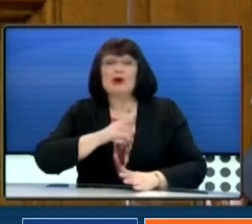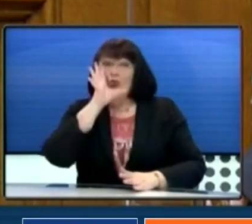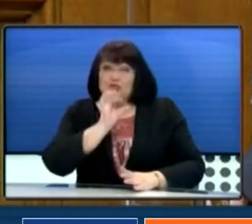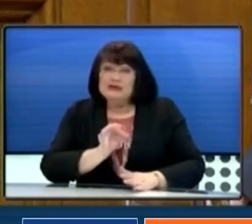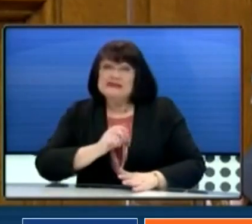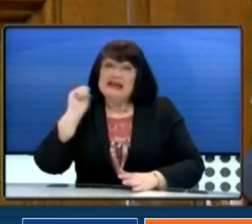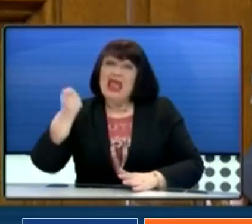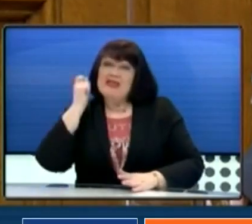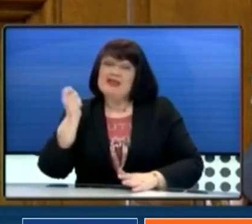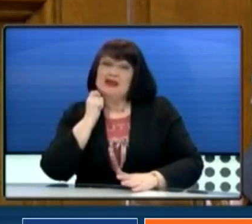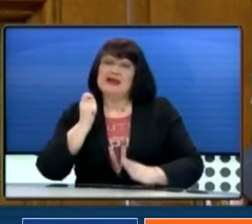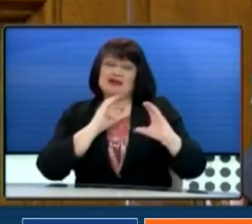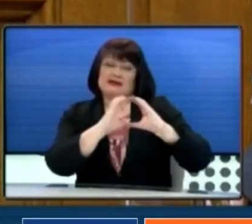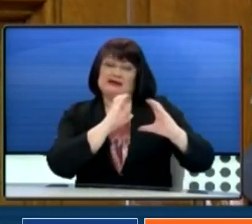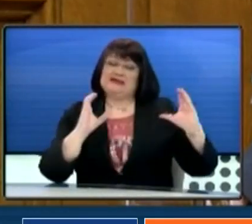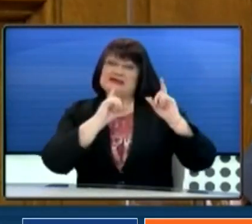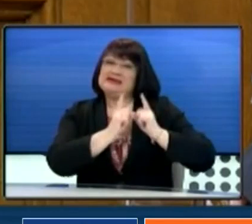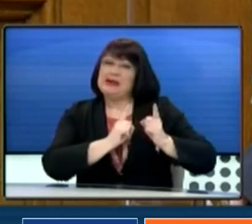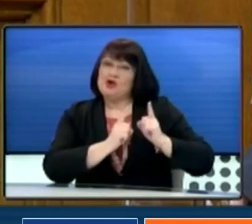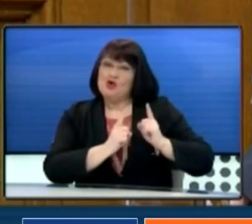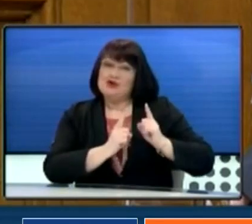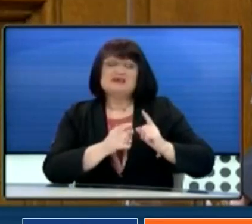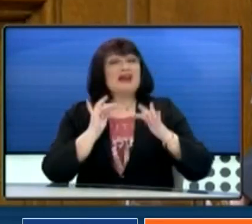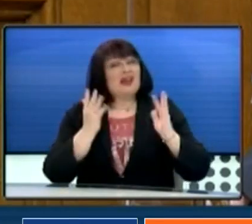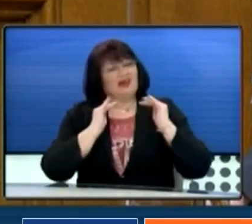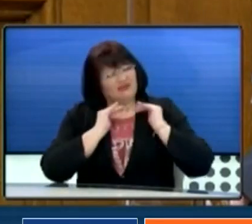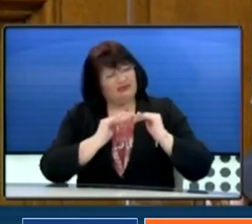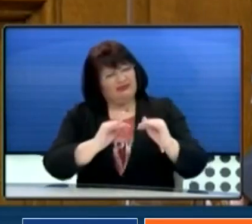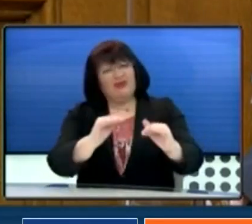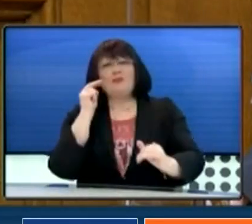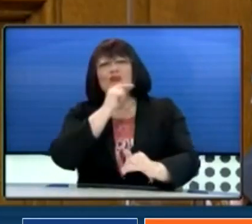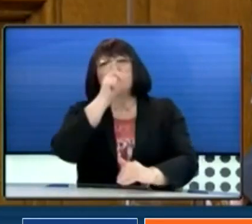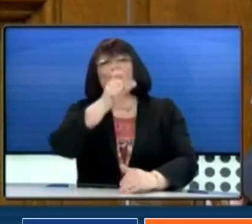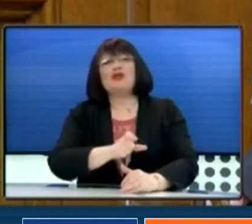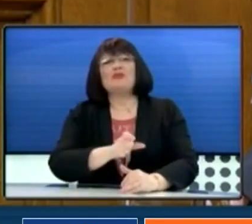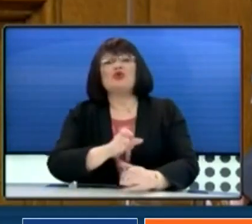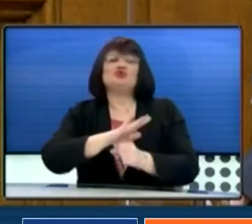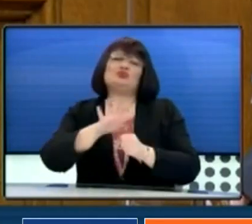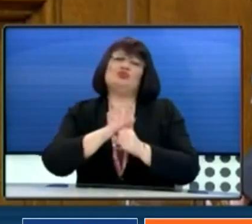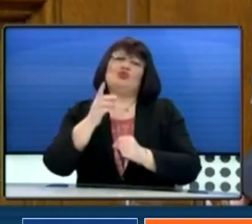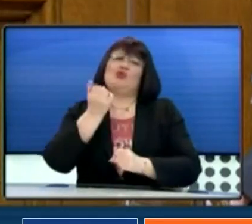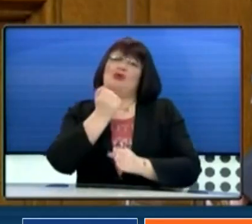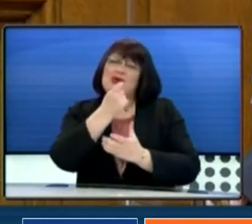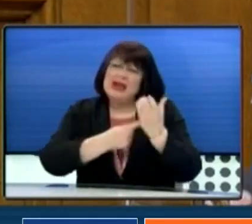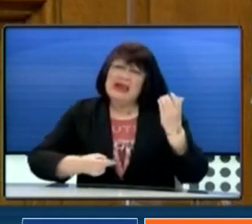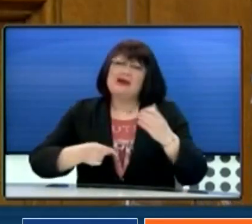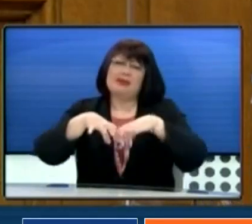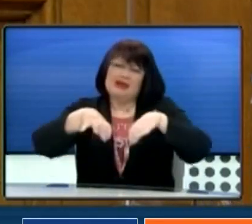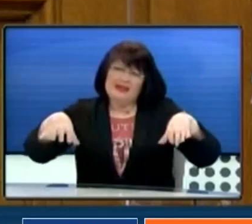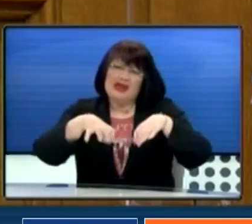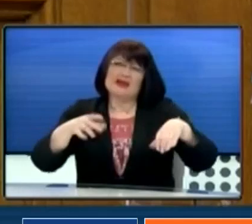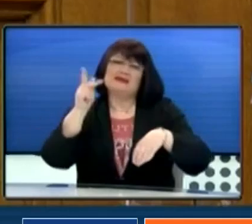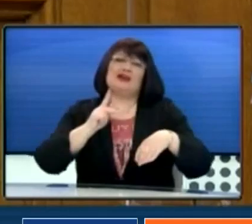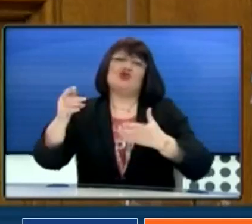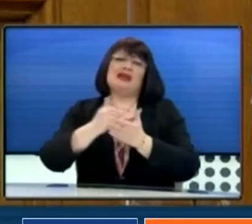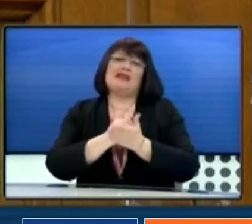ουσιαστική εθνική συνεννόηση ή αν θα συνεχίσετε να είστε ο Πρωθυπουργός της ανεπάρκειας, της διαίρεσης και της